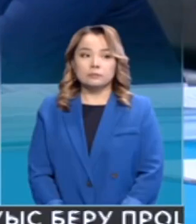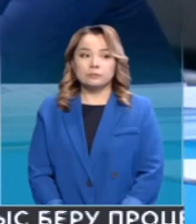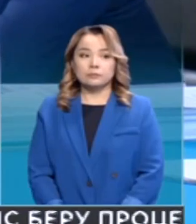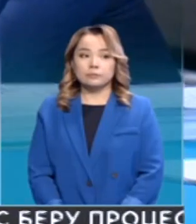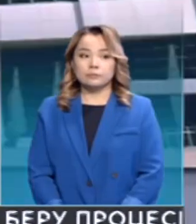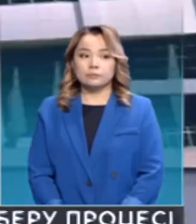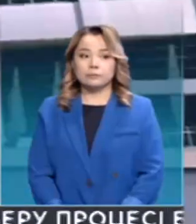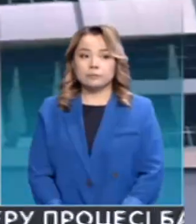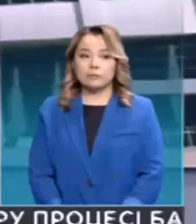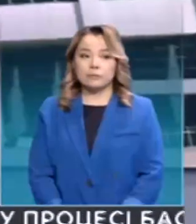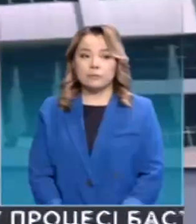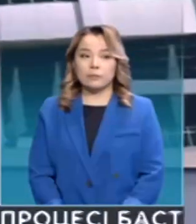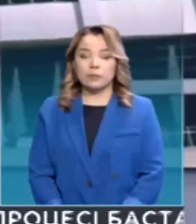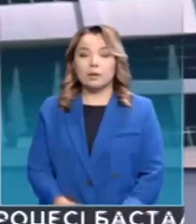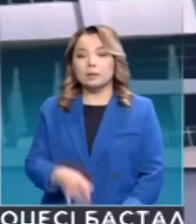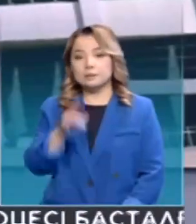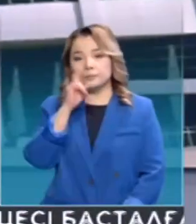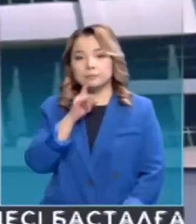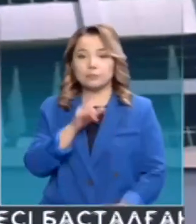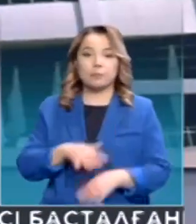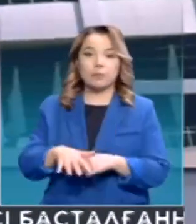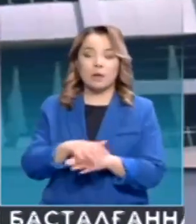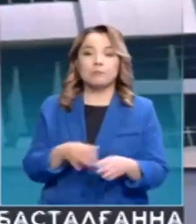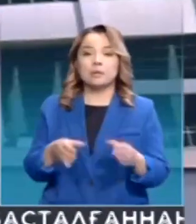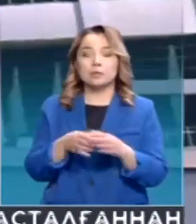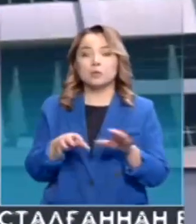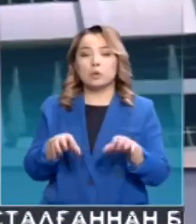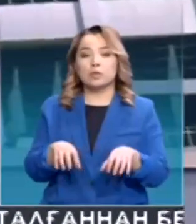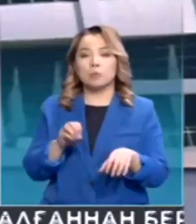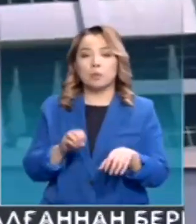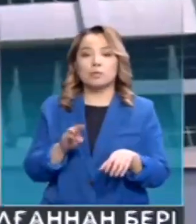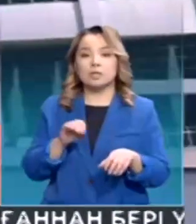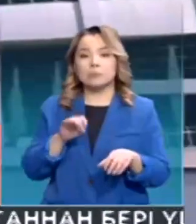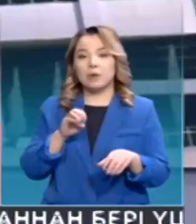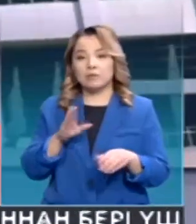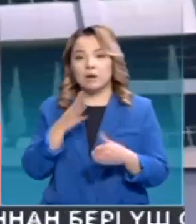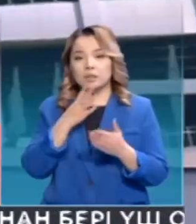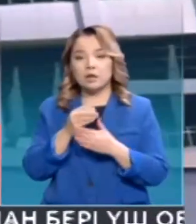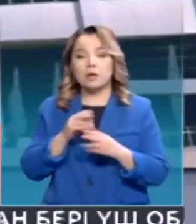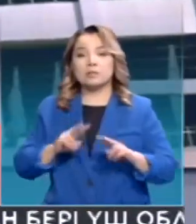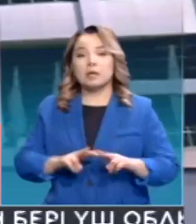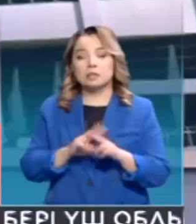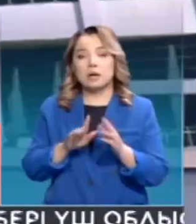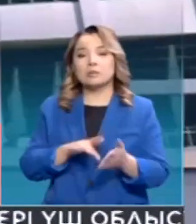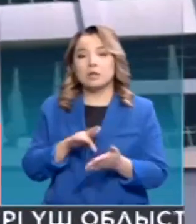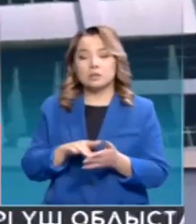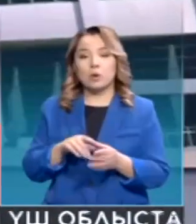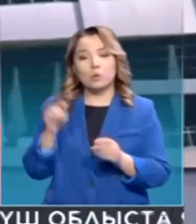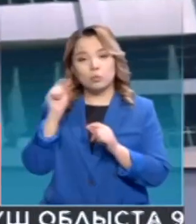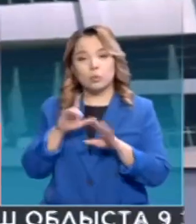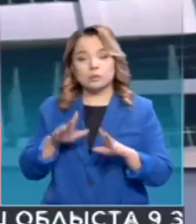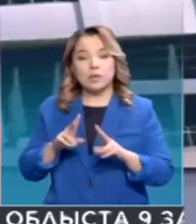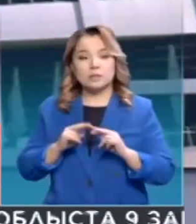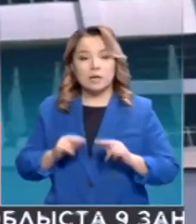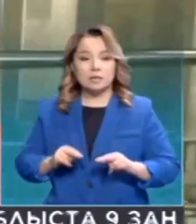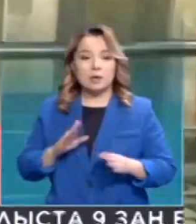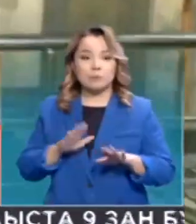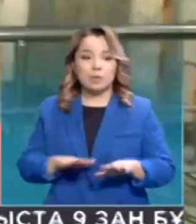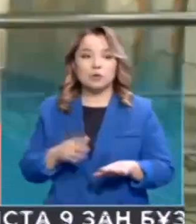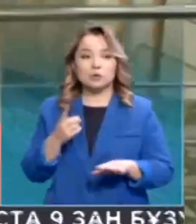Астана. Ал Қазақстан Халық партиясының төрағасы Ермұхамбет Ертісбаев Елордадағы оқушылар сарайында орналасқан